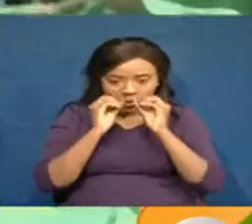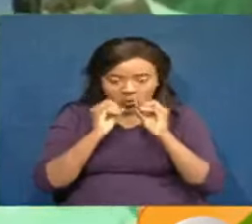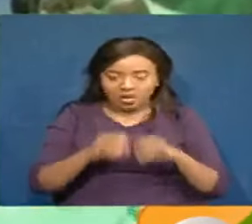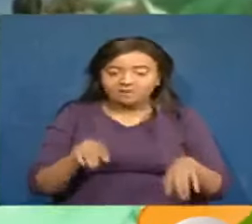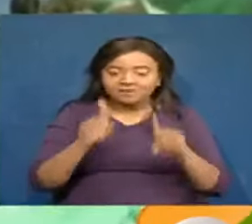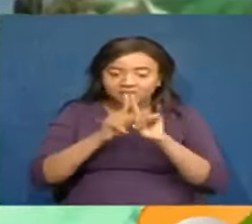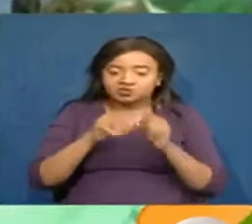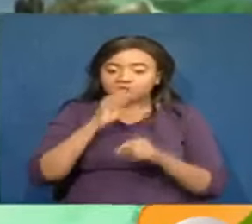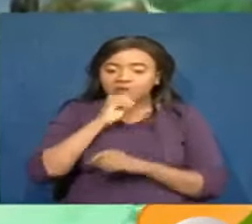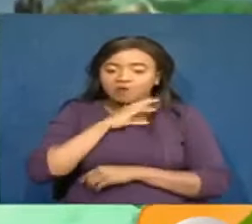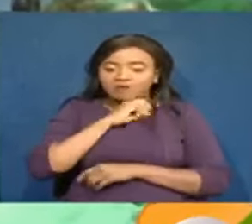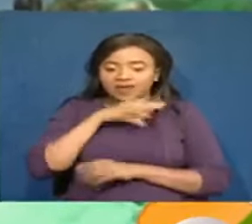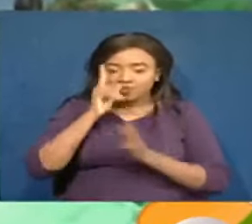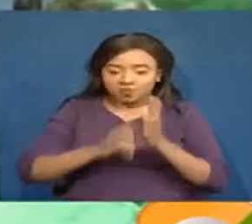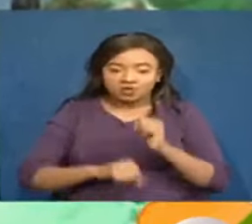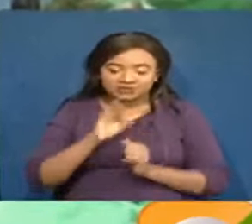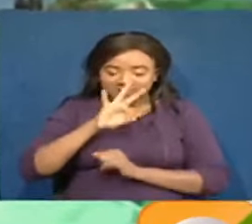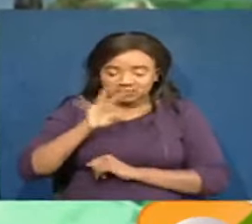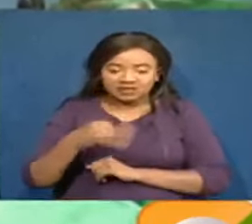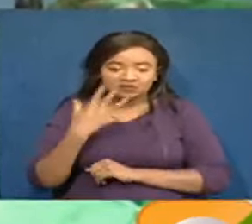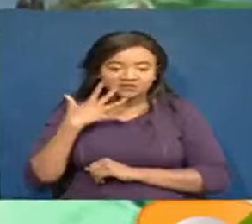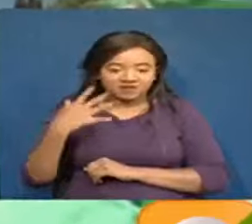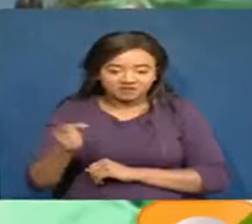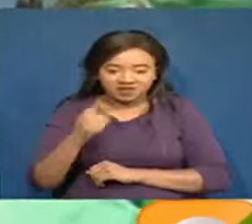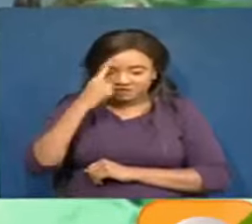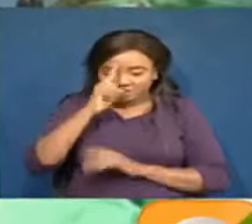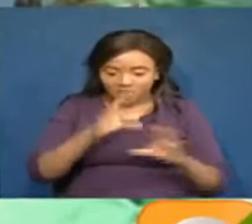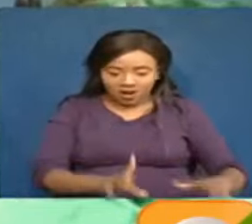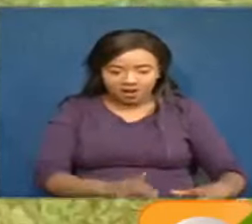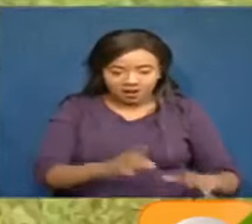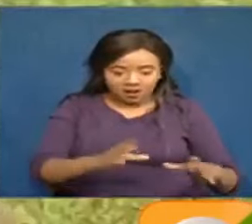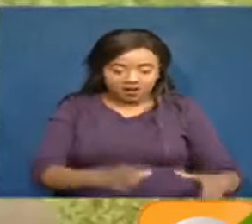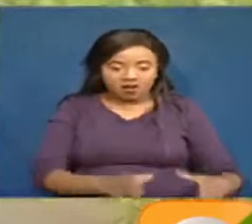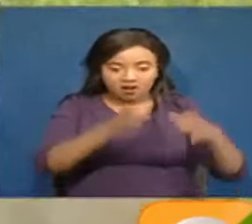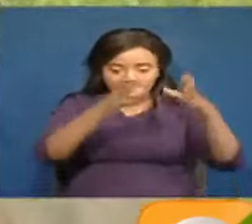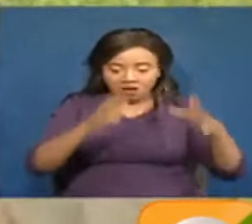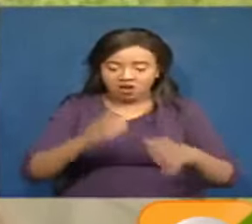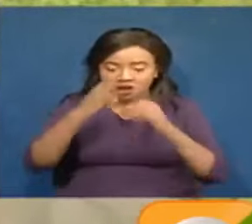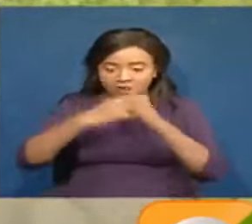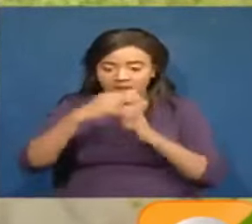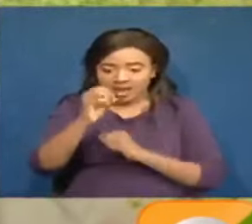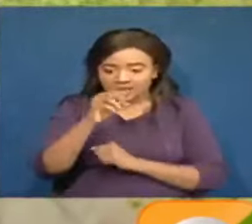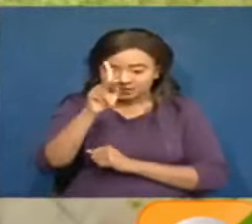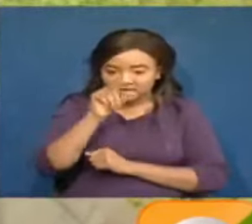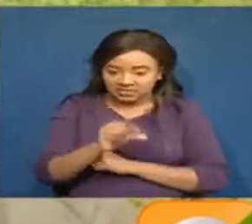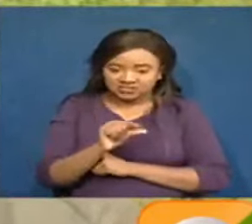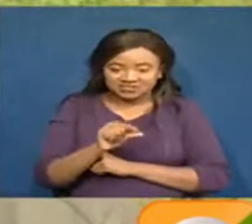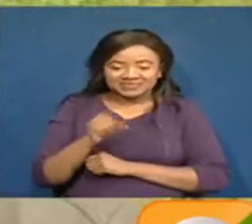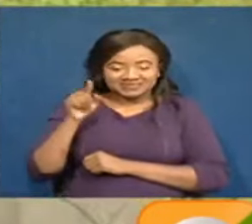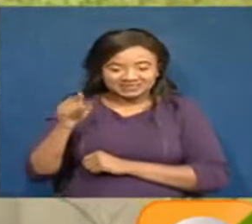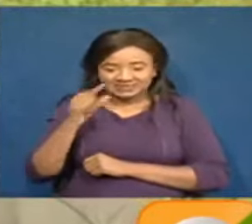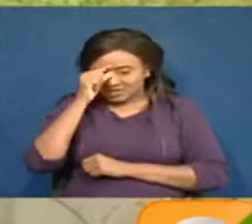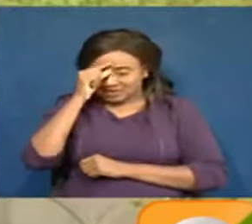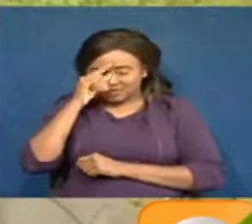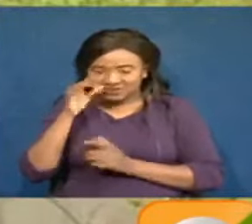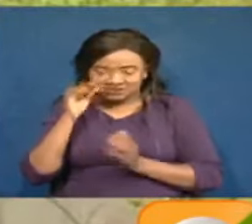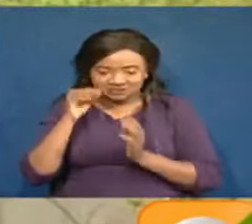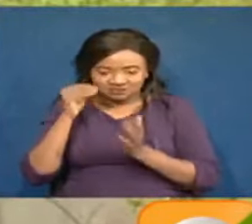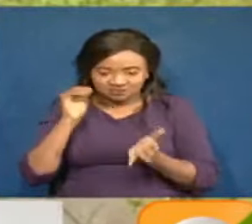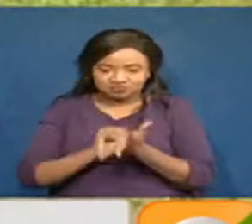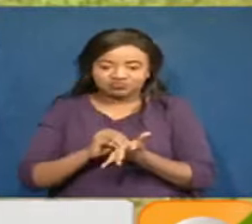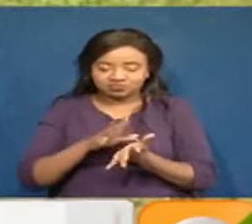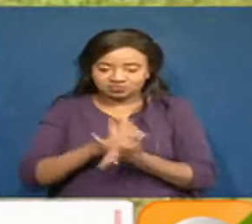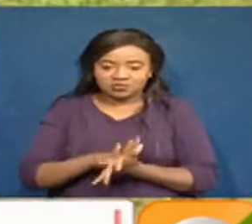na serikali ya shilingi 3,500 kwa kila gunia la kilo 90. Gharama ya kusalisha mahindi ya ekari moja Trans Nzoia,